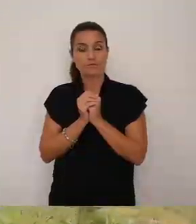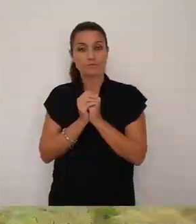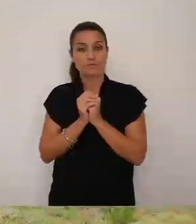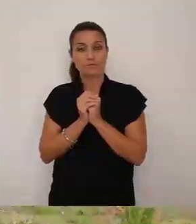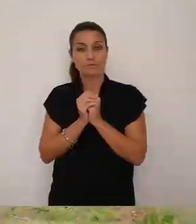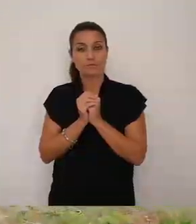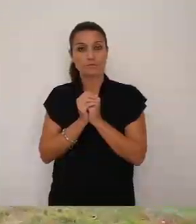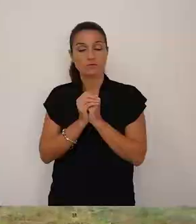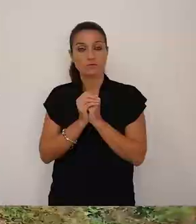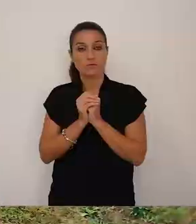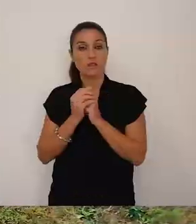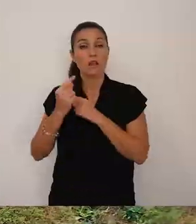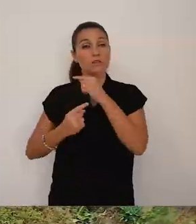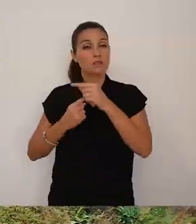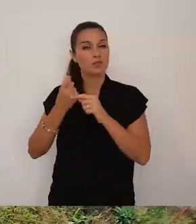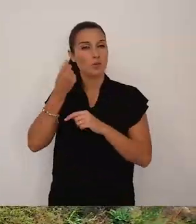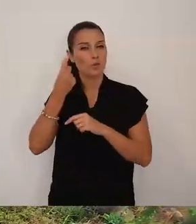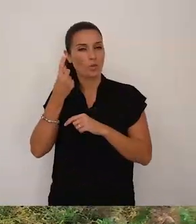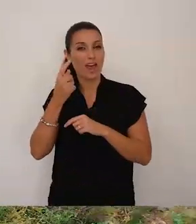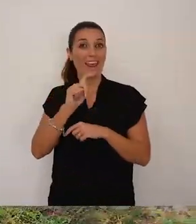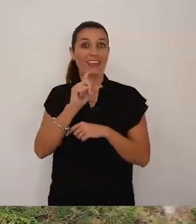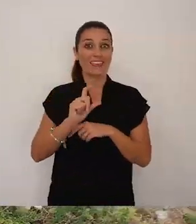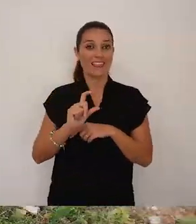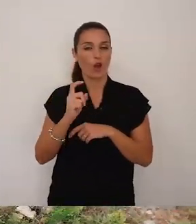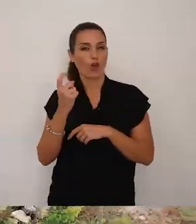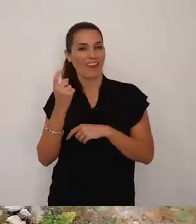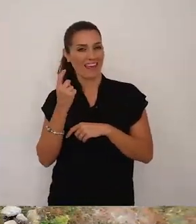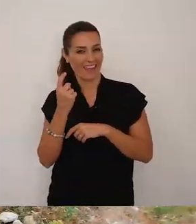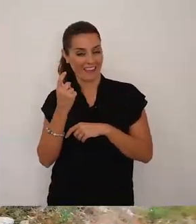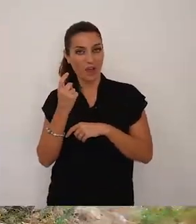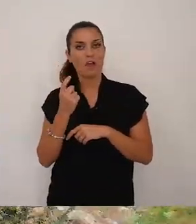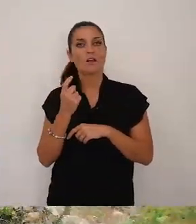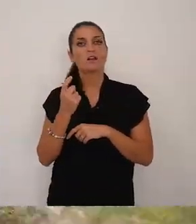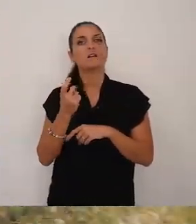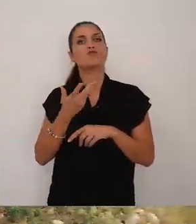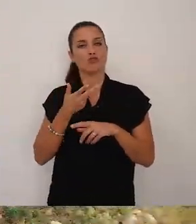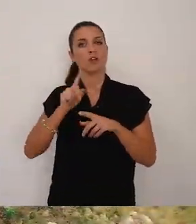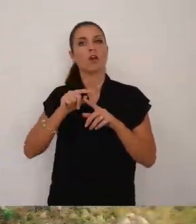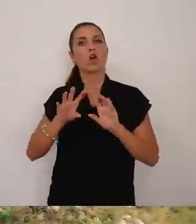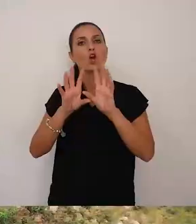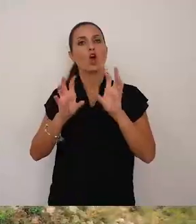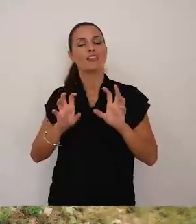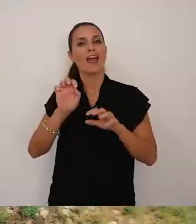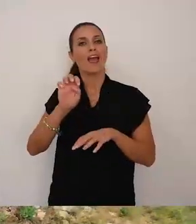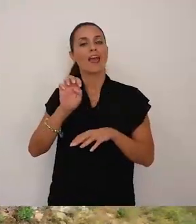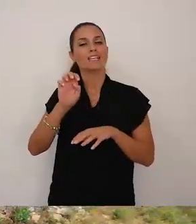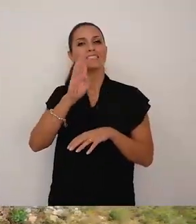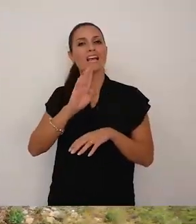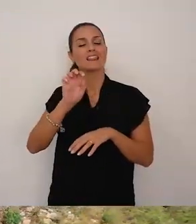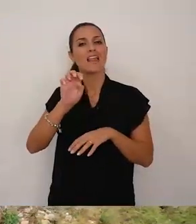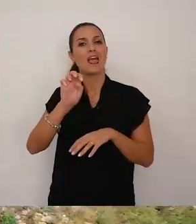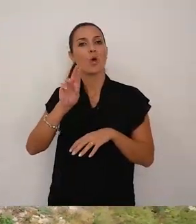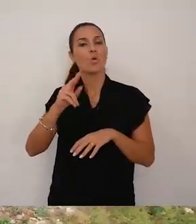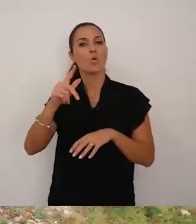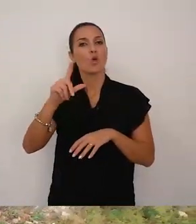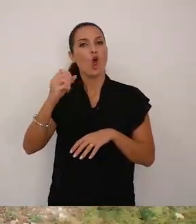Sempre al contesto della tradizione culturale italo-greca si inserisce la grotta di Sant'Eleuterio, posizionata sui declivi